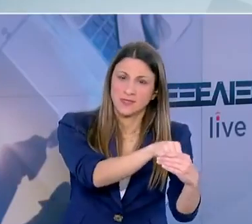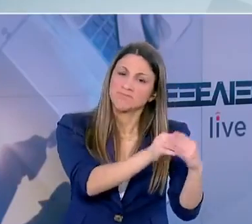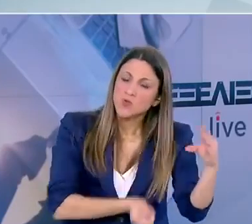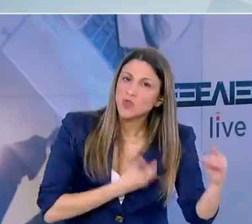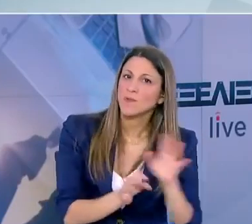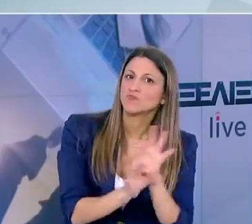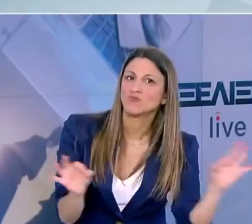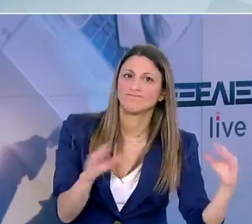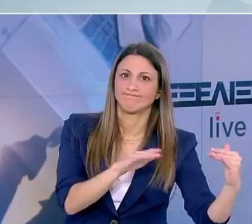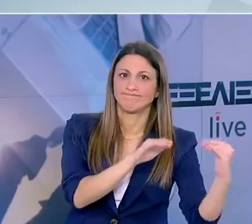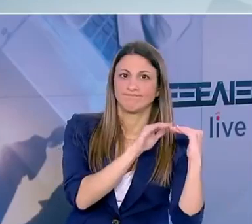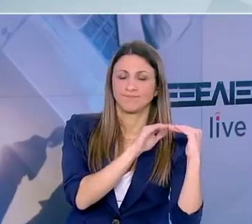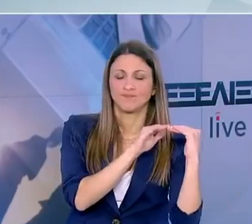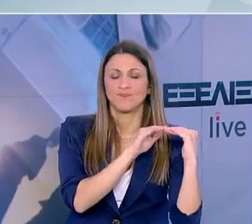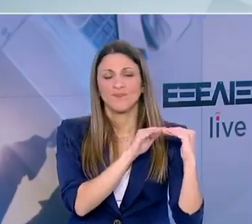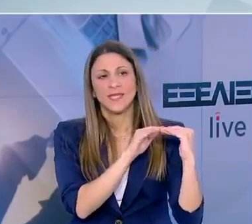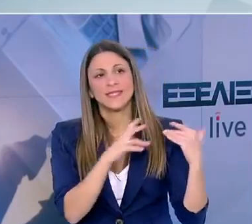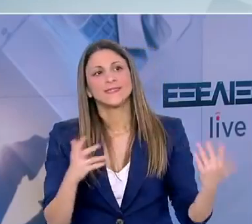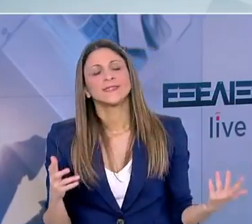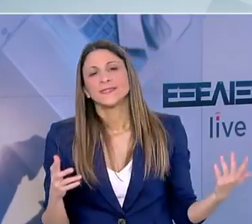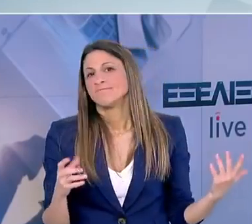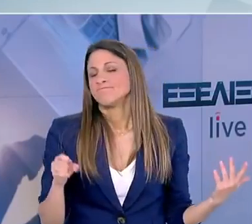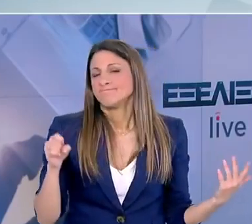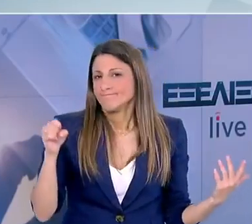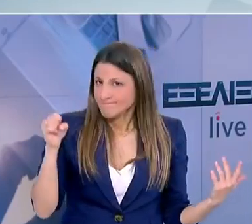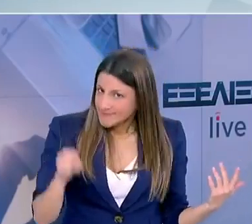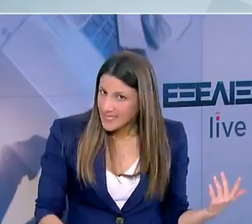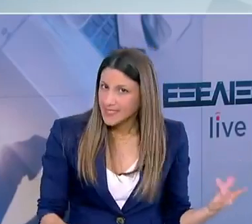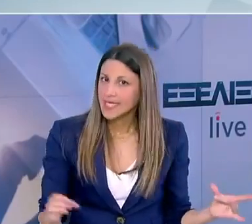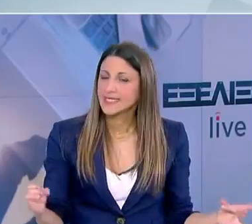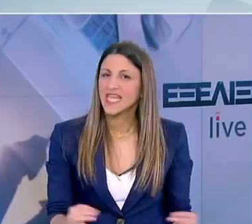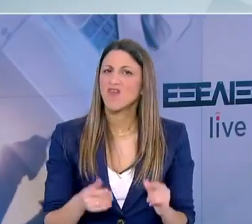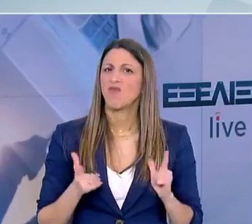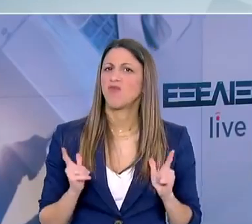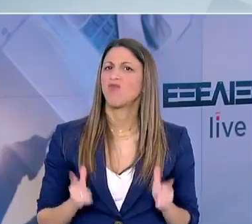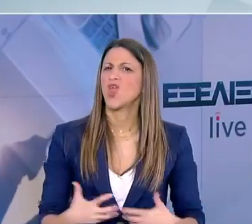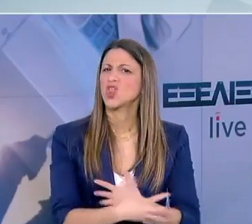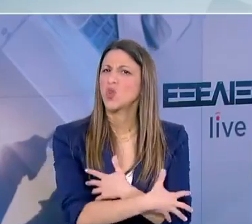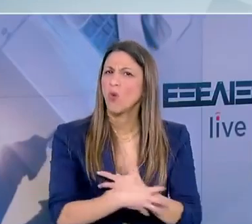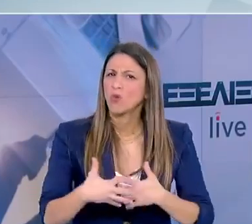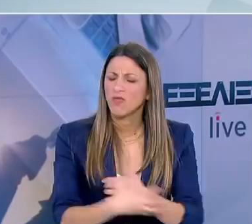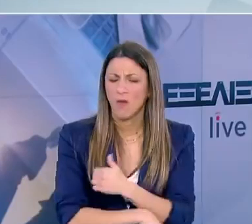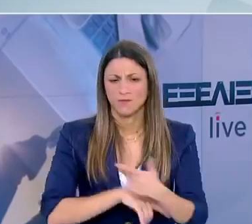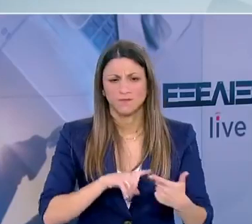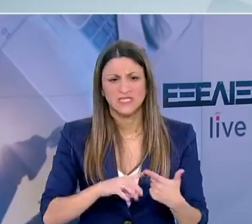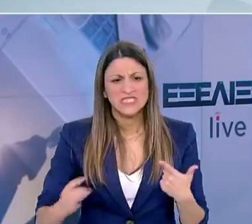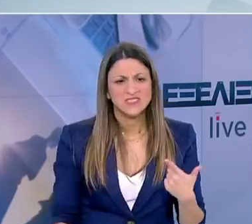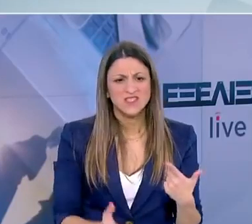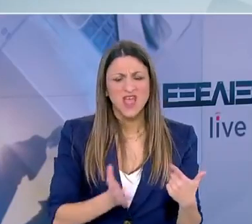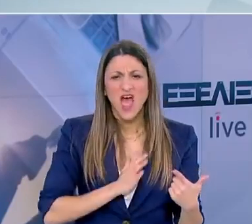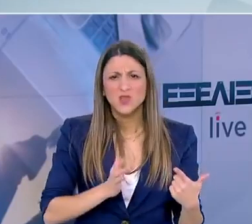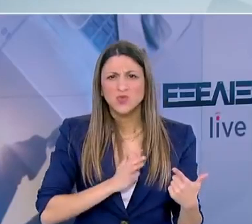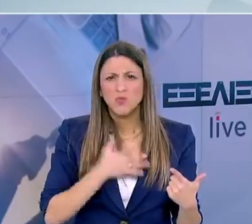άνθρωποι. Θέλω να πω ότι όντως, όπου υπάρχει φτώχεια, όπου υπάρχει πληθυσμός ο